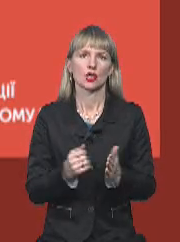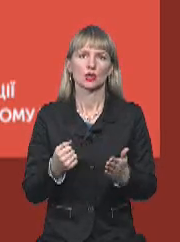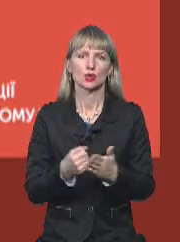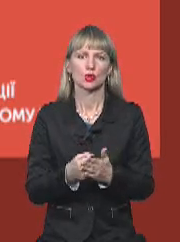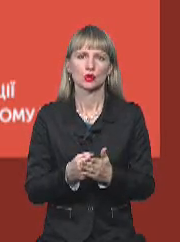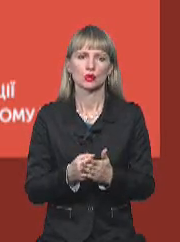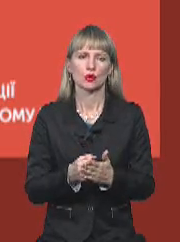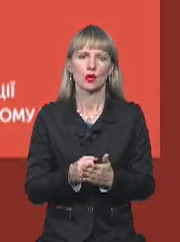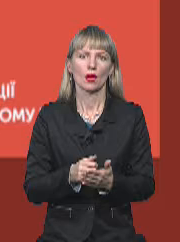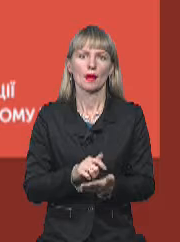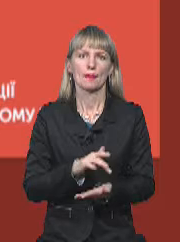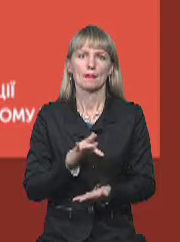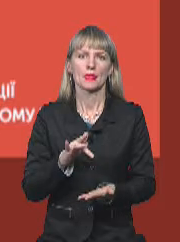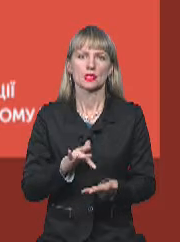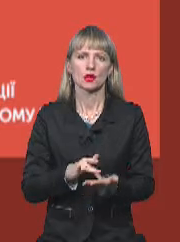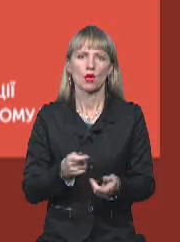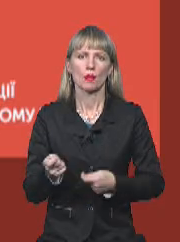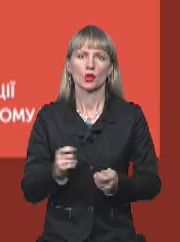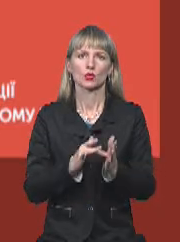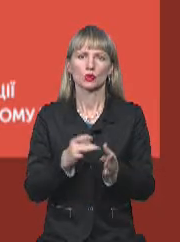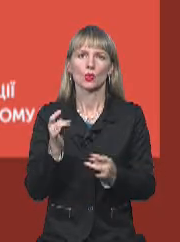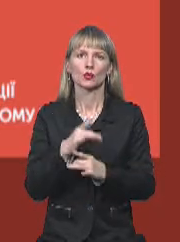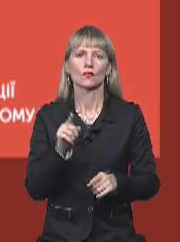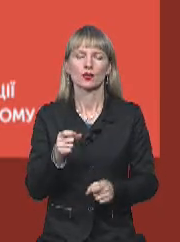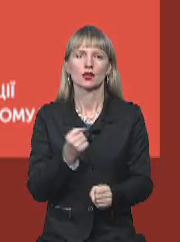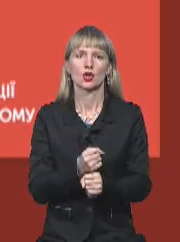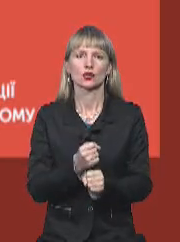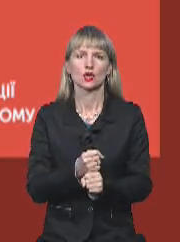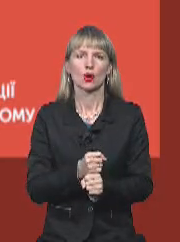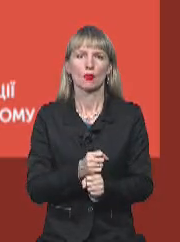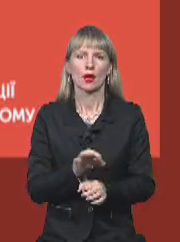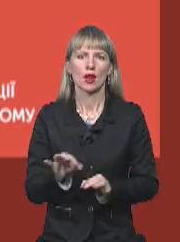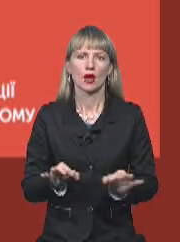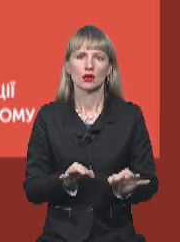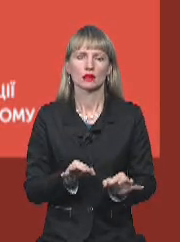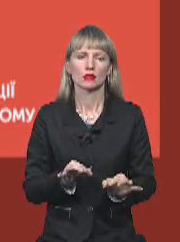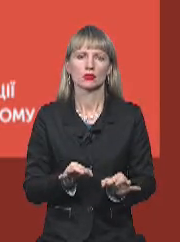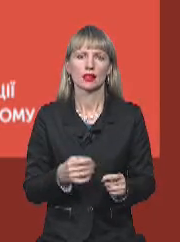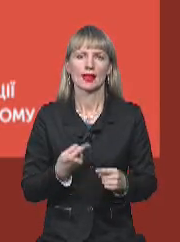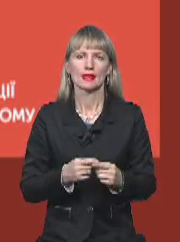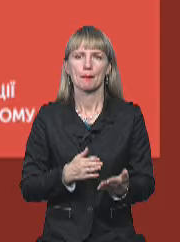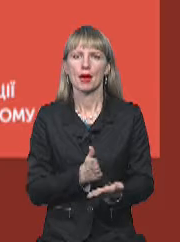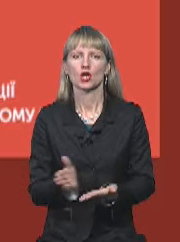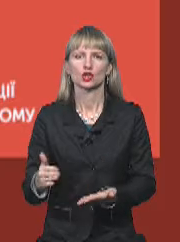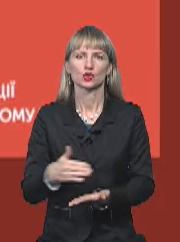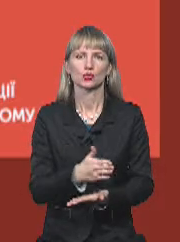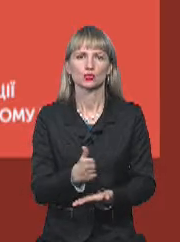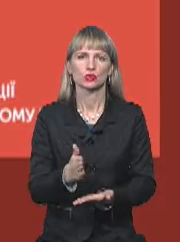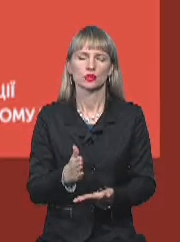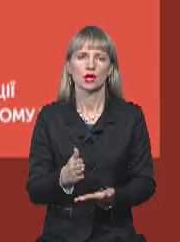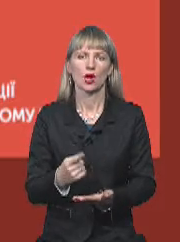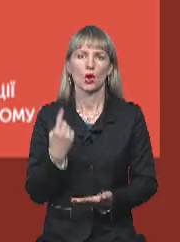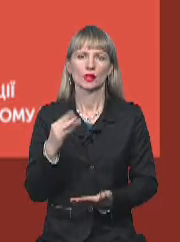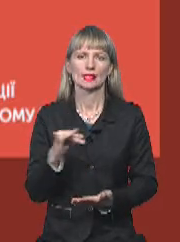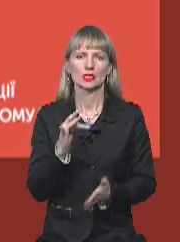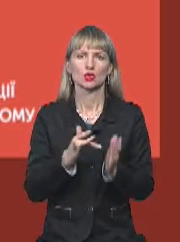управління туризму і культури. Ага. Вони ж розробляють, і у них є цей маршрут, один із